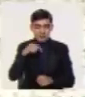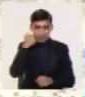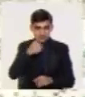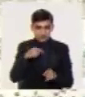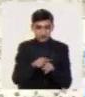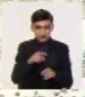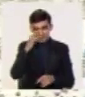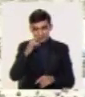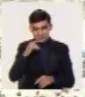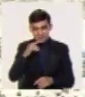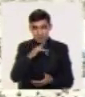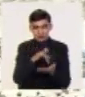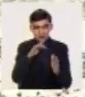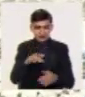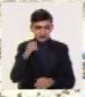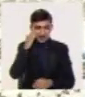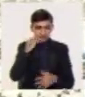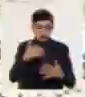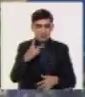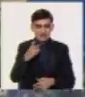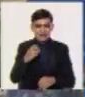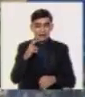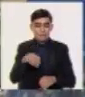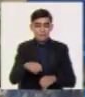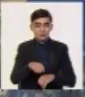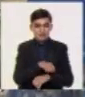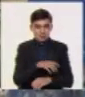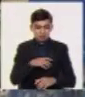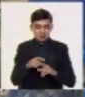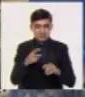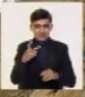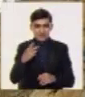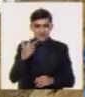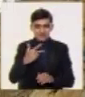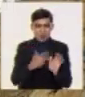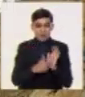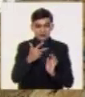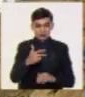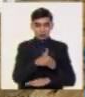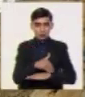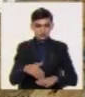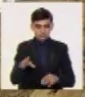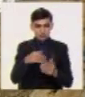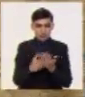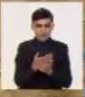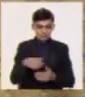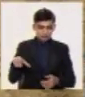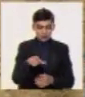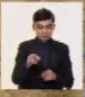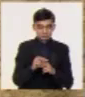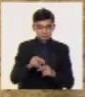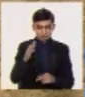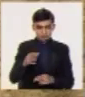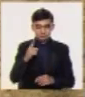қаладағы әбден тозығы жеткен 200 шақырымды құрайтын 283 көшеге жаңадан асфальт төселініп дейді мамандар.